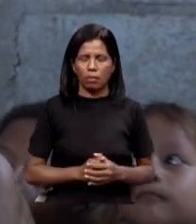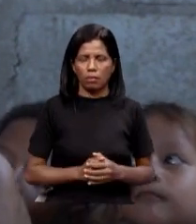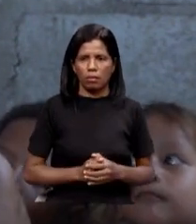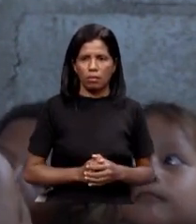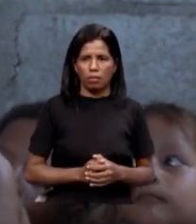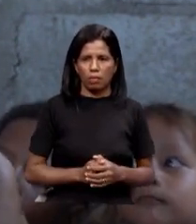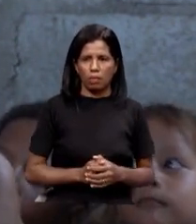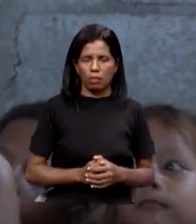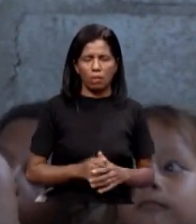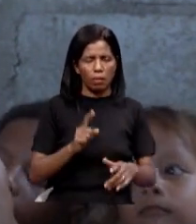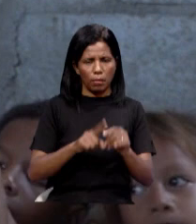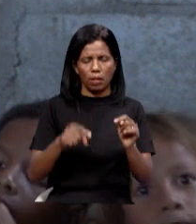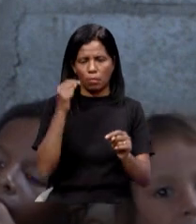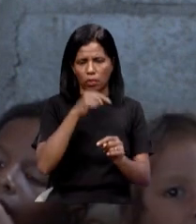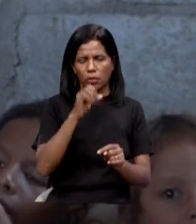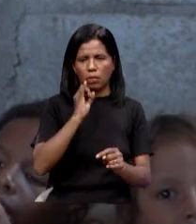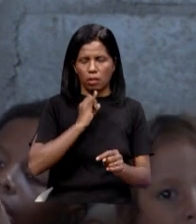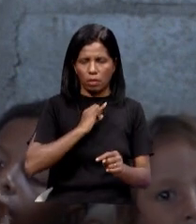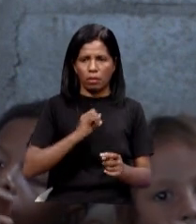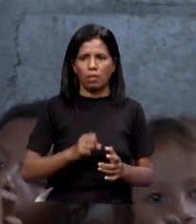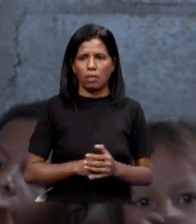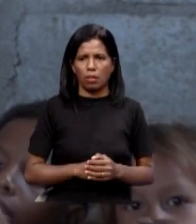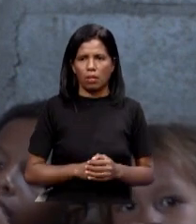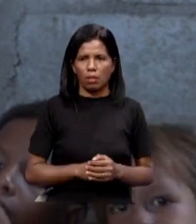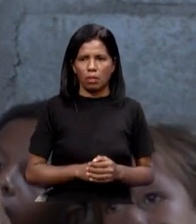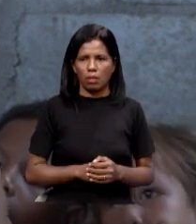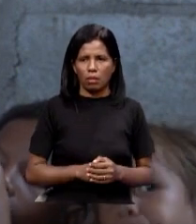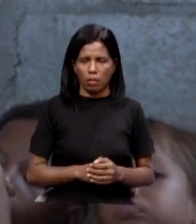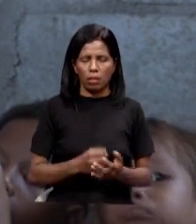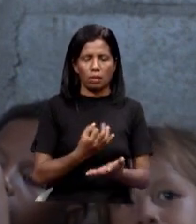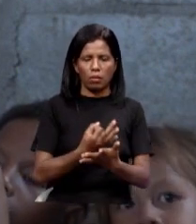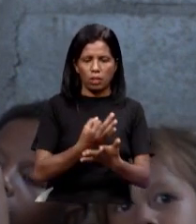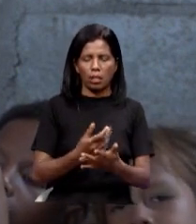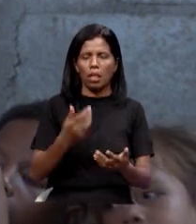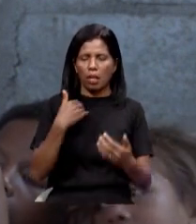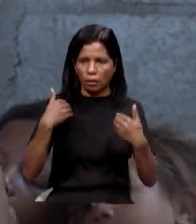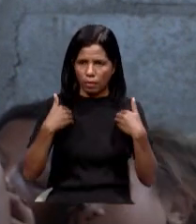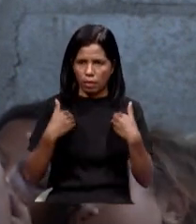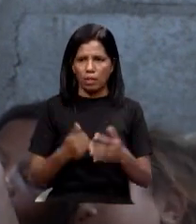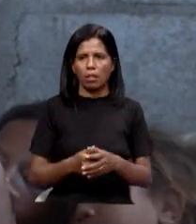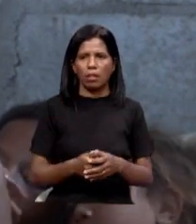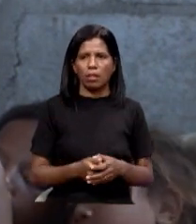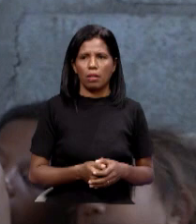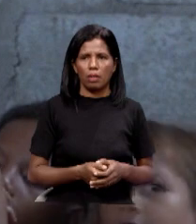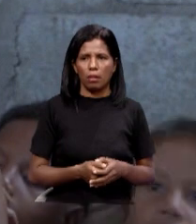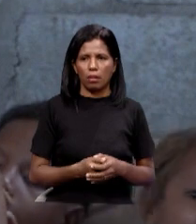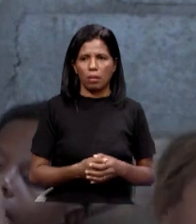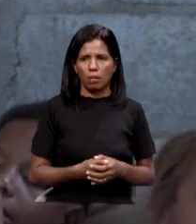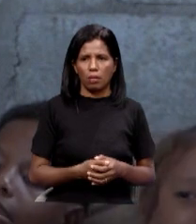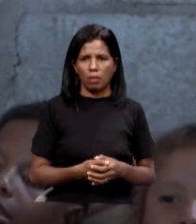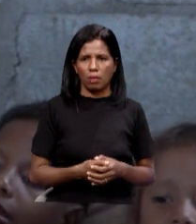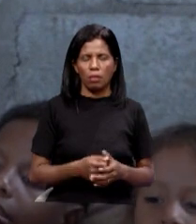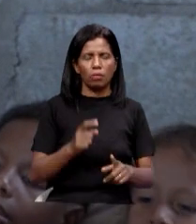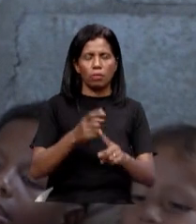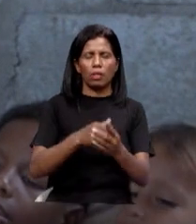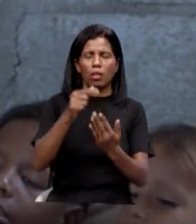Ai la lika bosok hau. La lika bosok to bosok sai jang kate ko ne no ne o se no ne agosto o